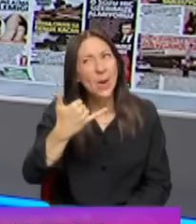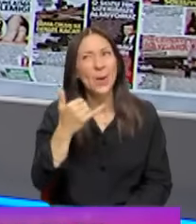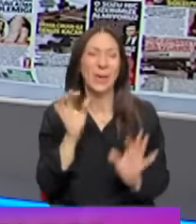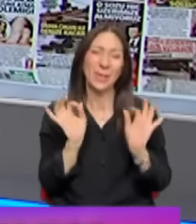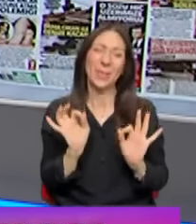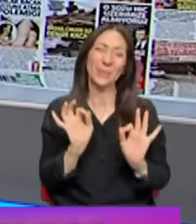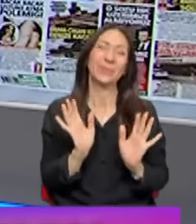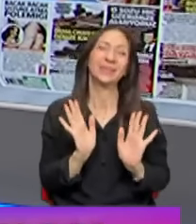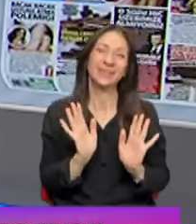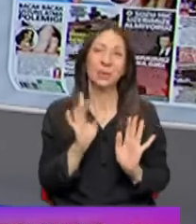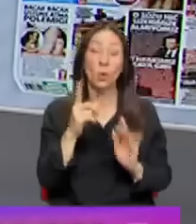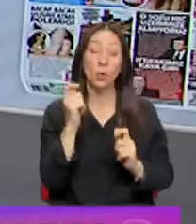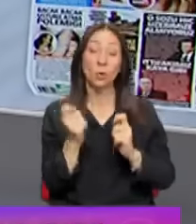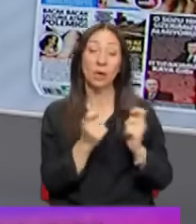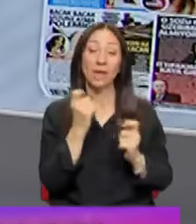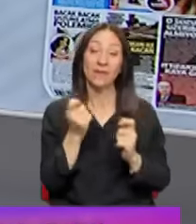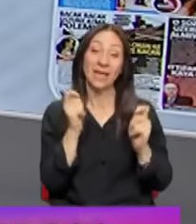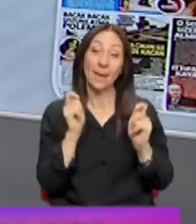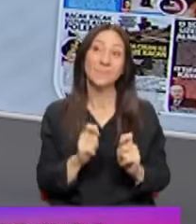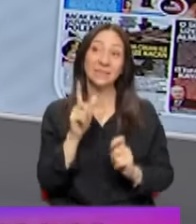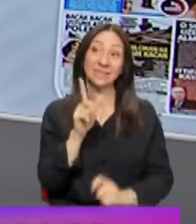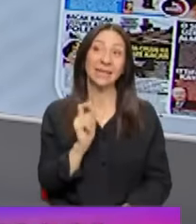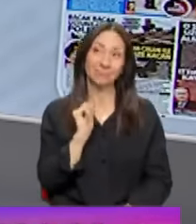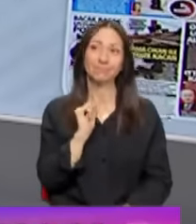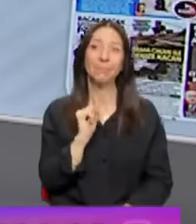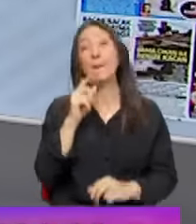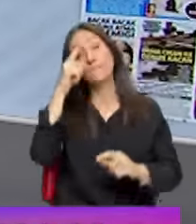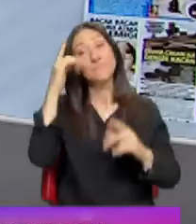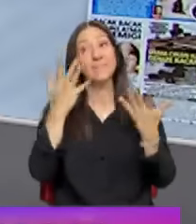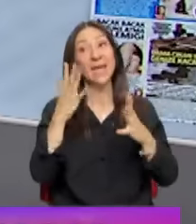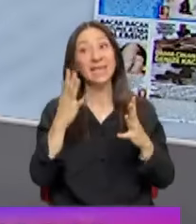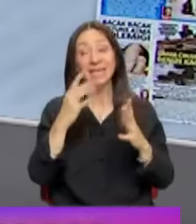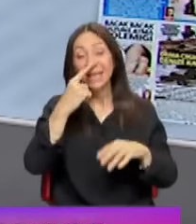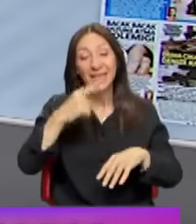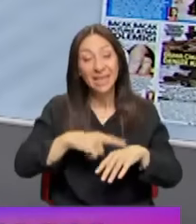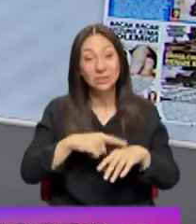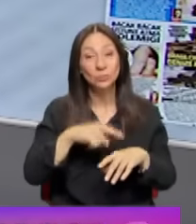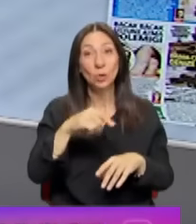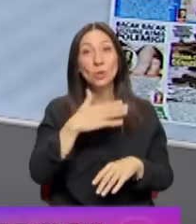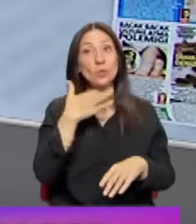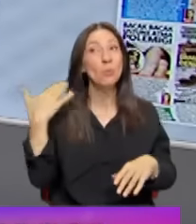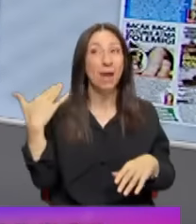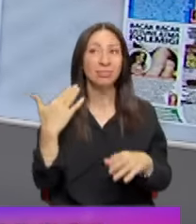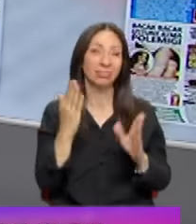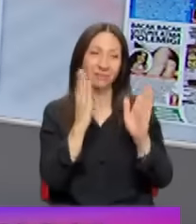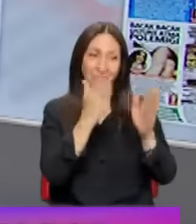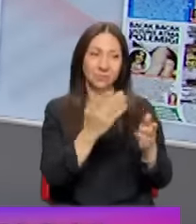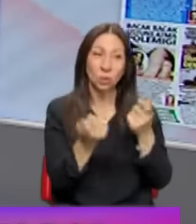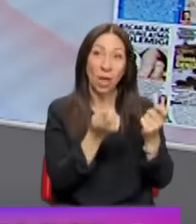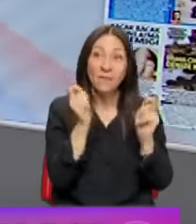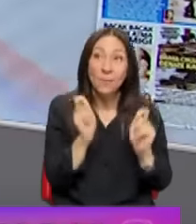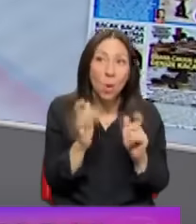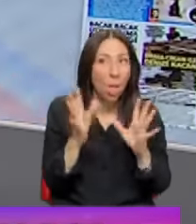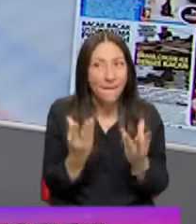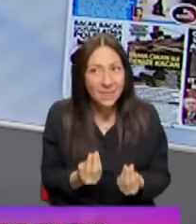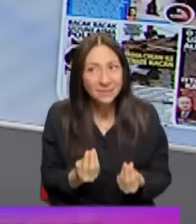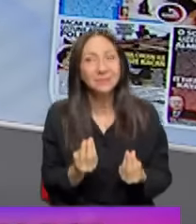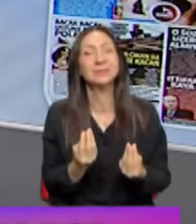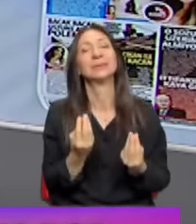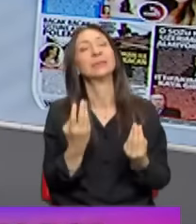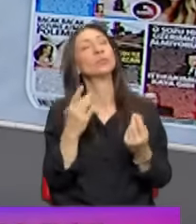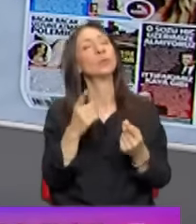önemli bugünlerde. Belki o görevleri yerine getiriyorsunuzdur. Belki ibadetinizi bugün kurban kesme görevini yerine